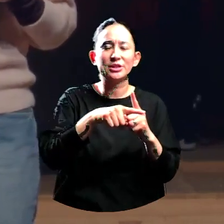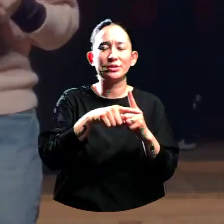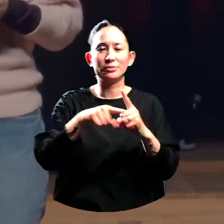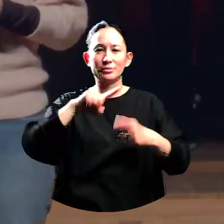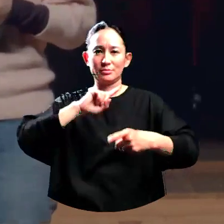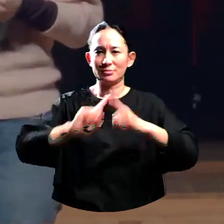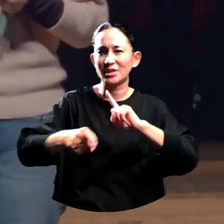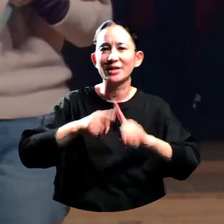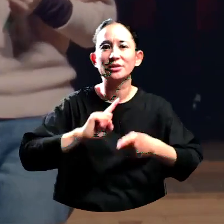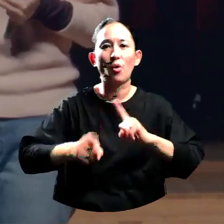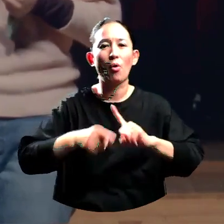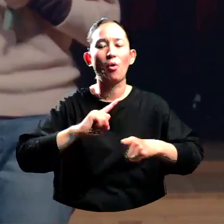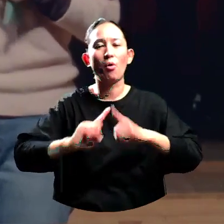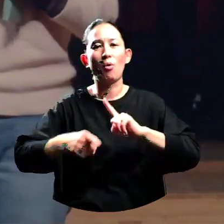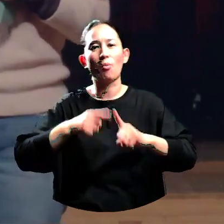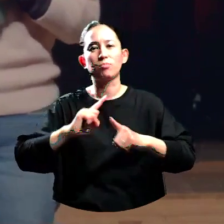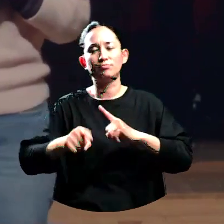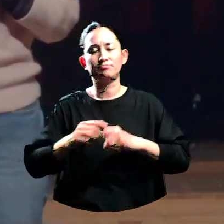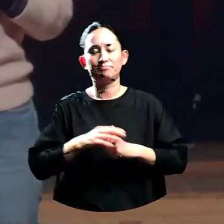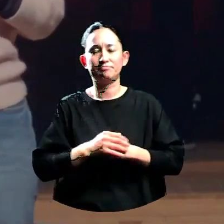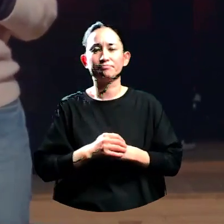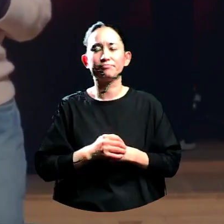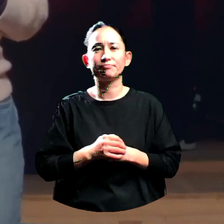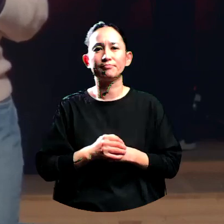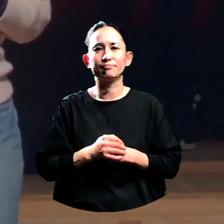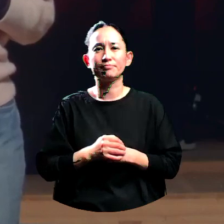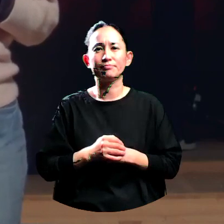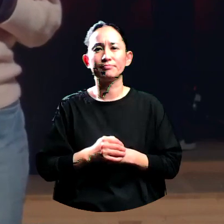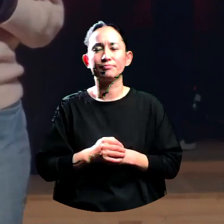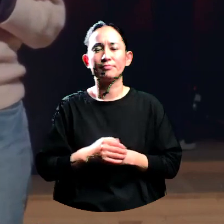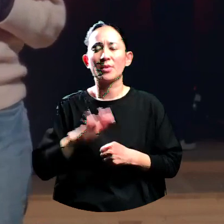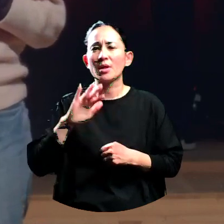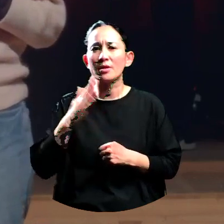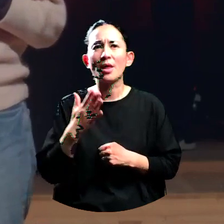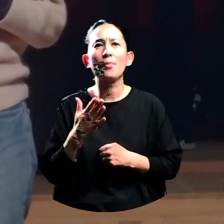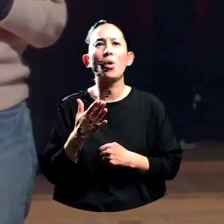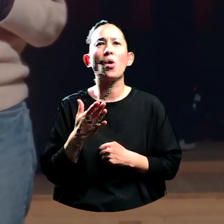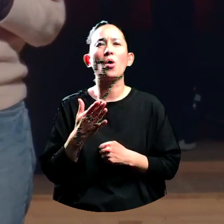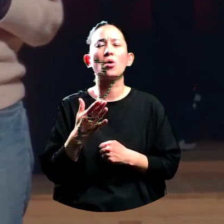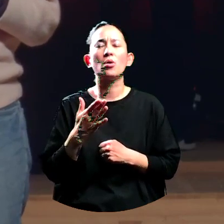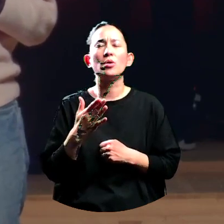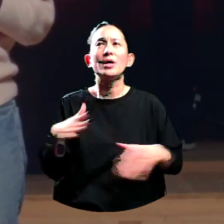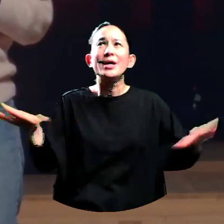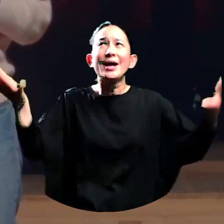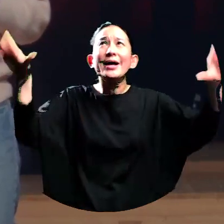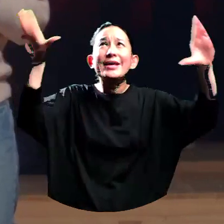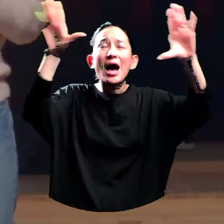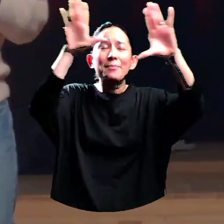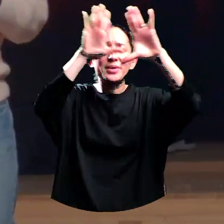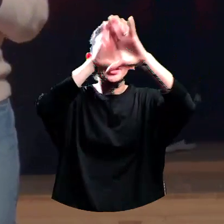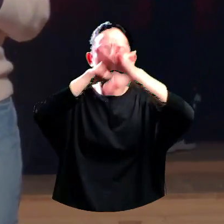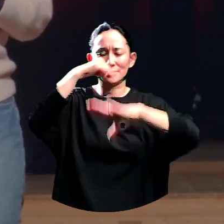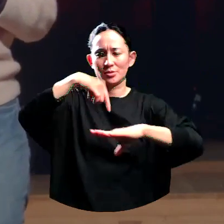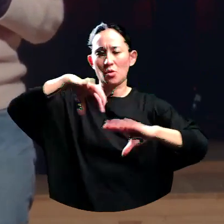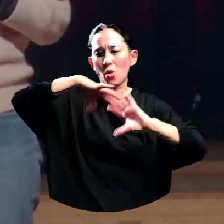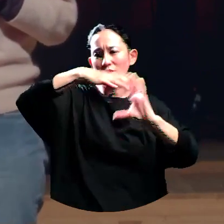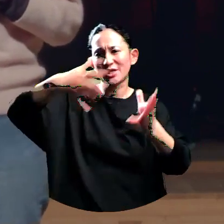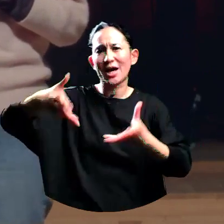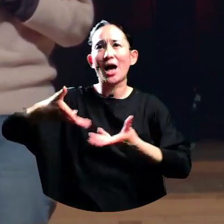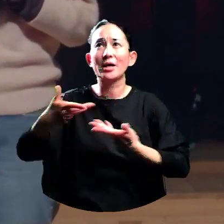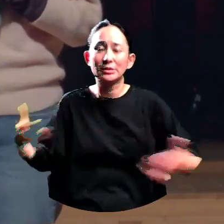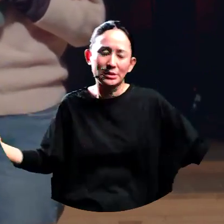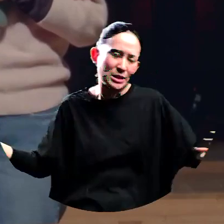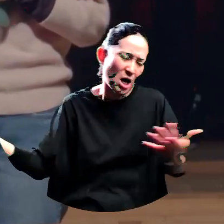bullying, earthquake, war, murder. でもどんなに闇がこの世界を覆っても、神様